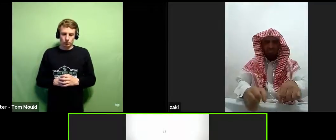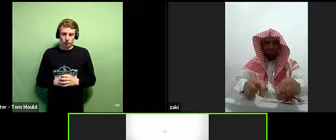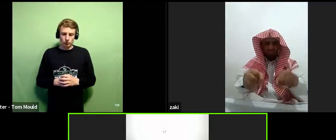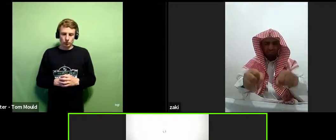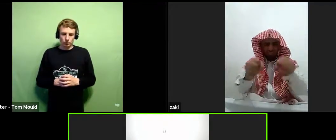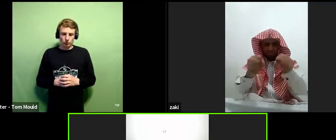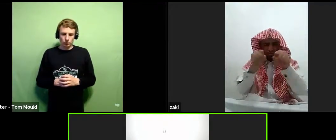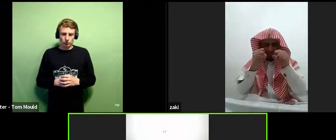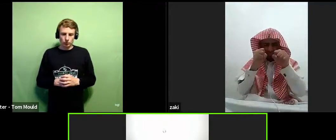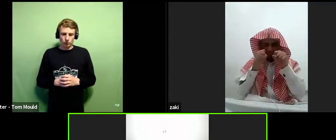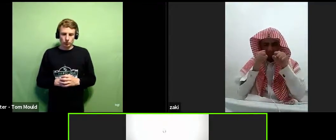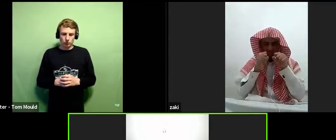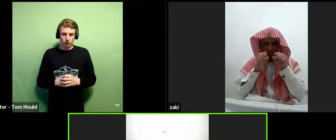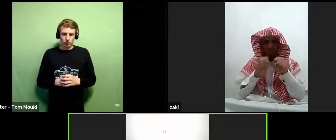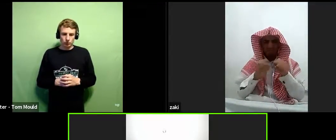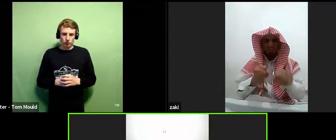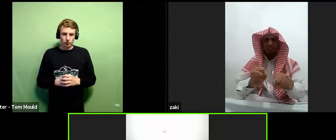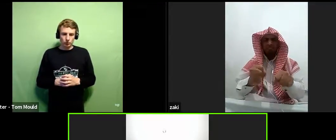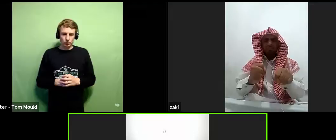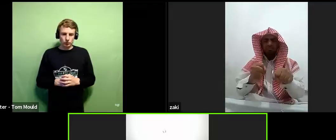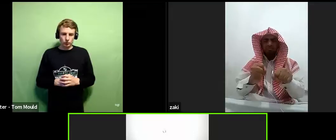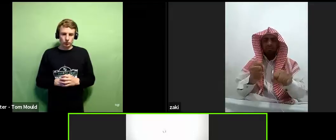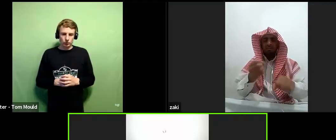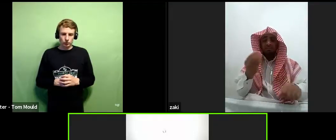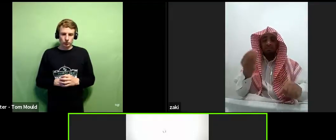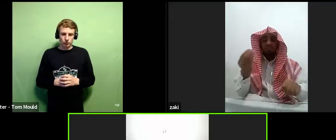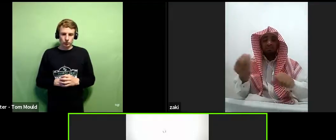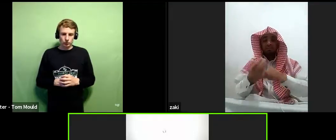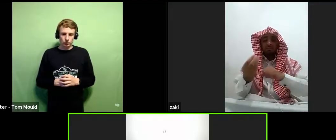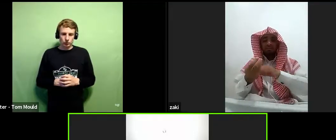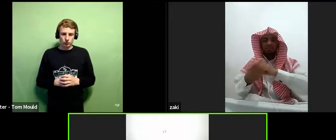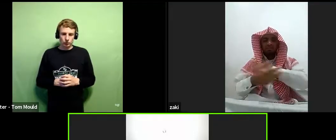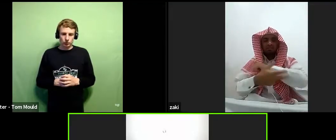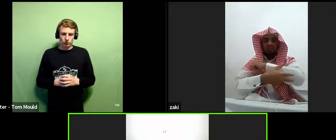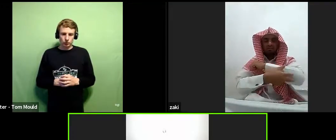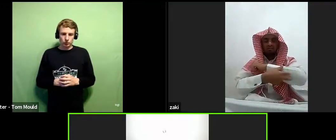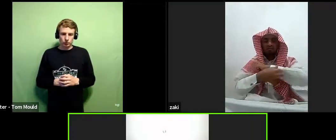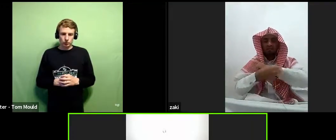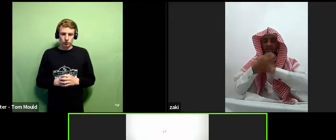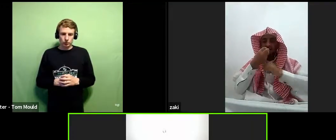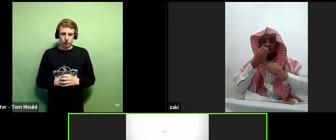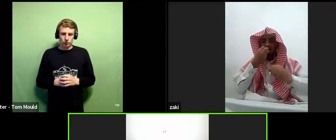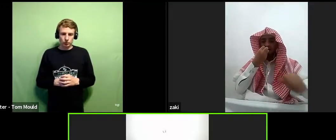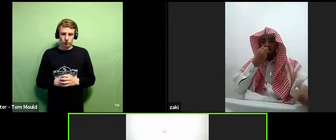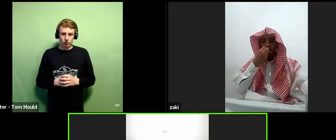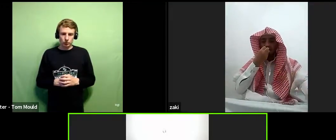فمن تطوع خيرا فهو خير له